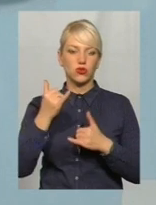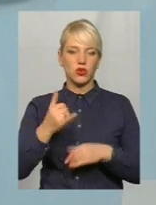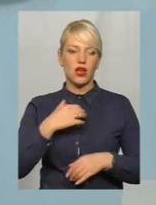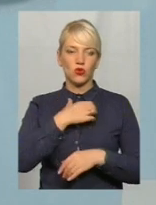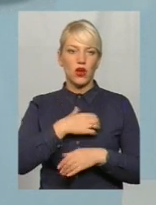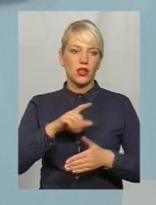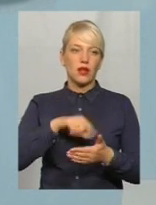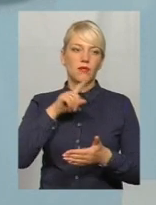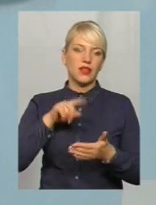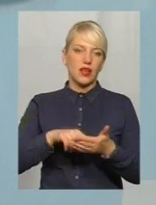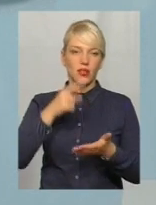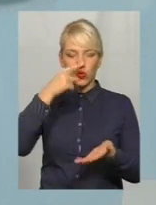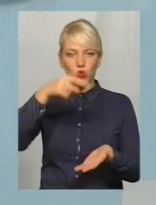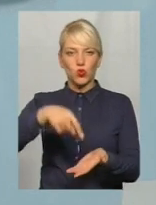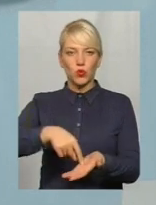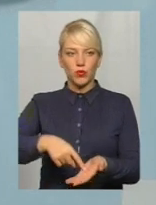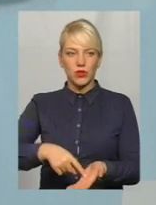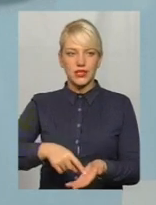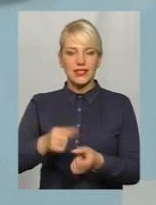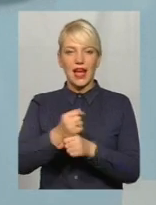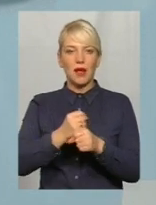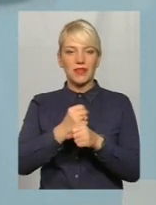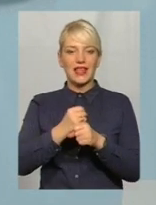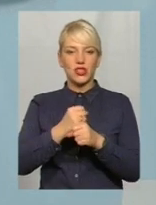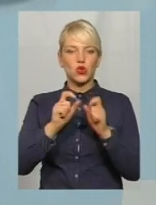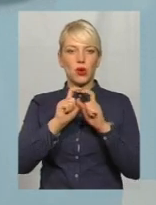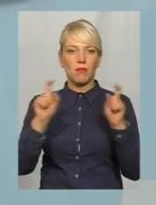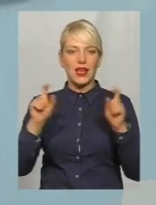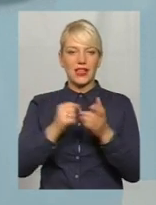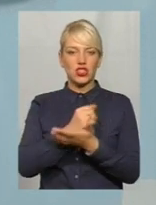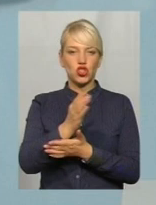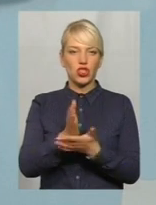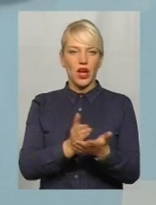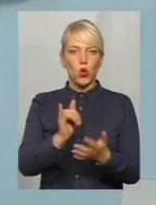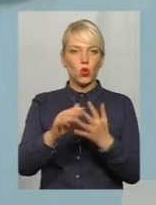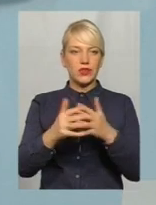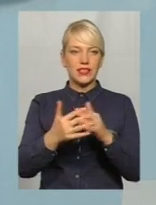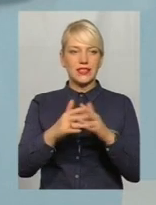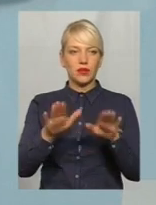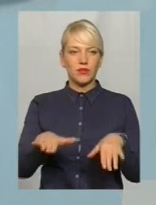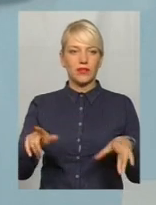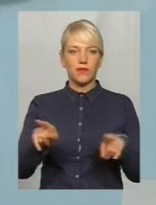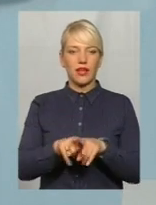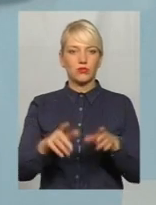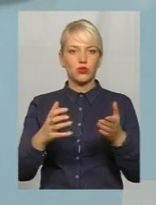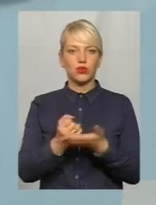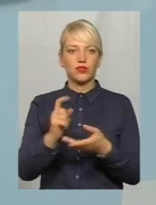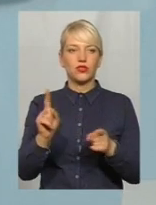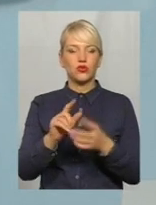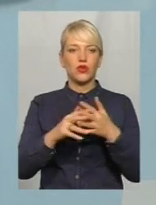питання доступності аптечної мережі у сільській місцевості. Тобто, виходить таким чином, що на